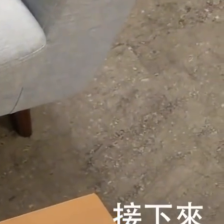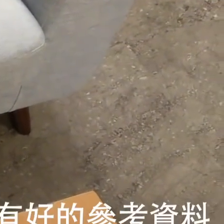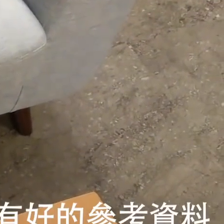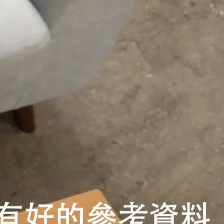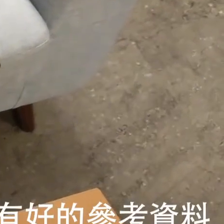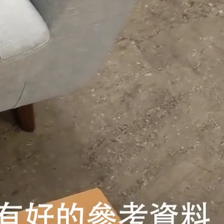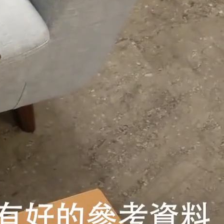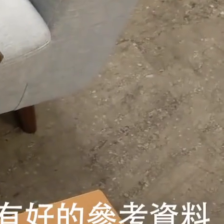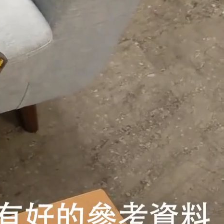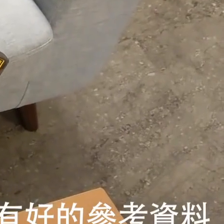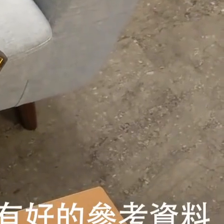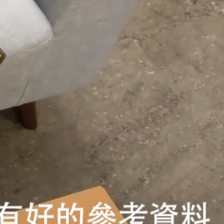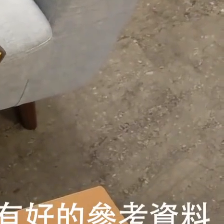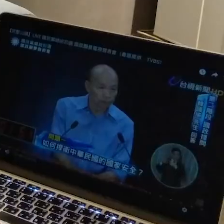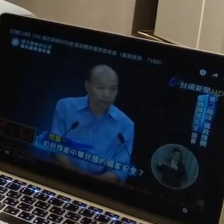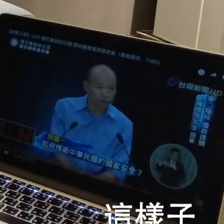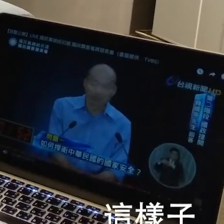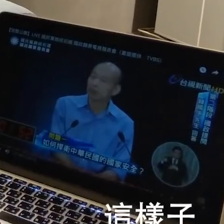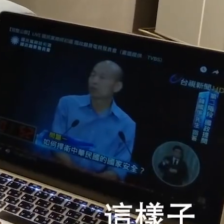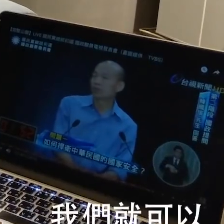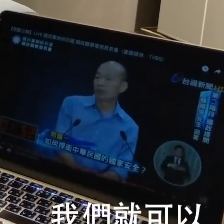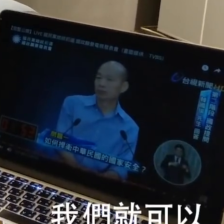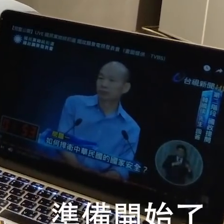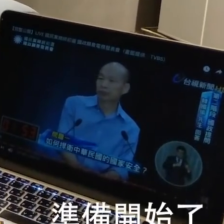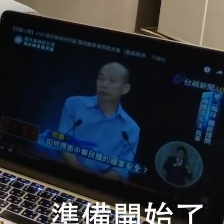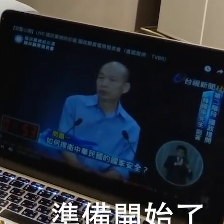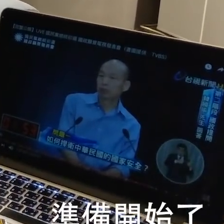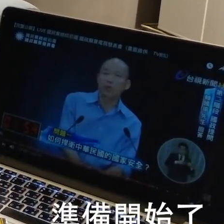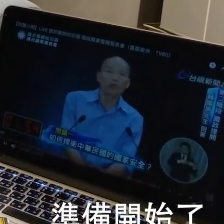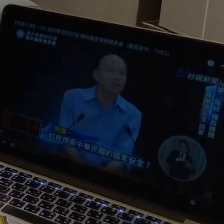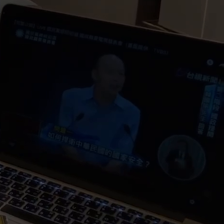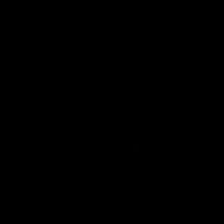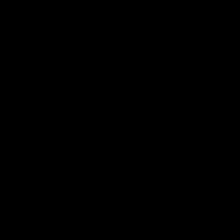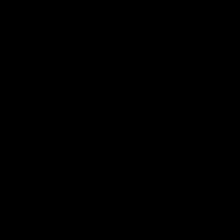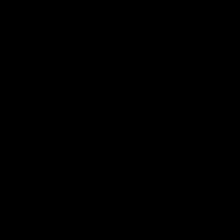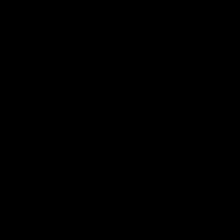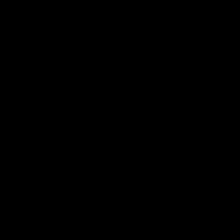接下来要有好的参考资料，这样子我们就可以准备开始了。